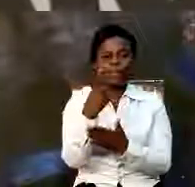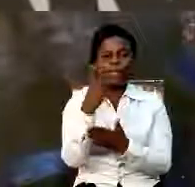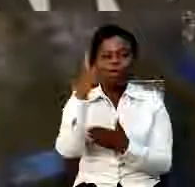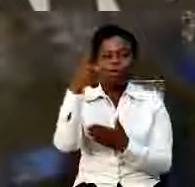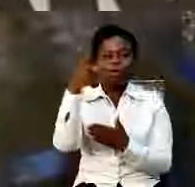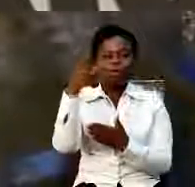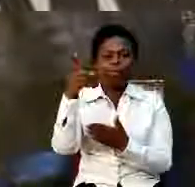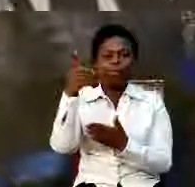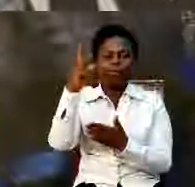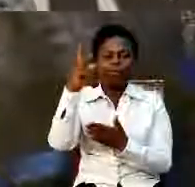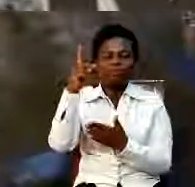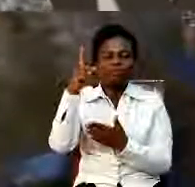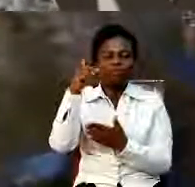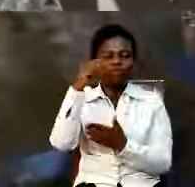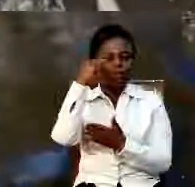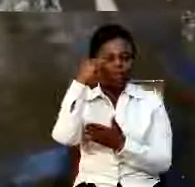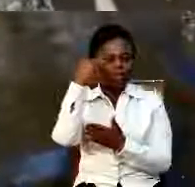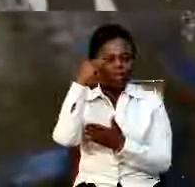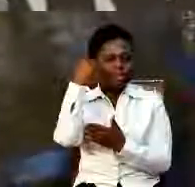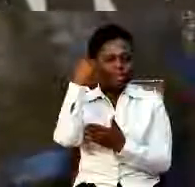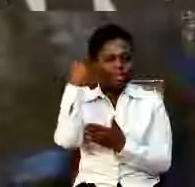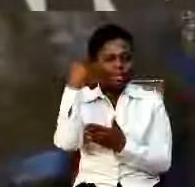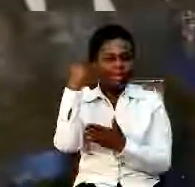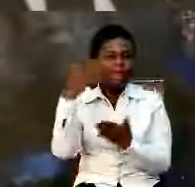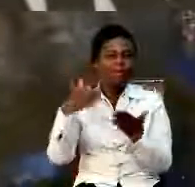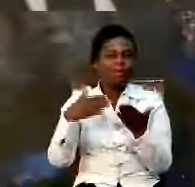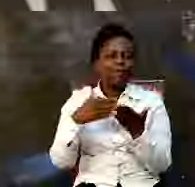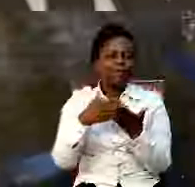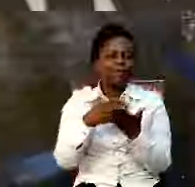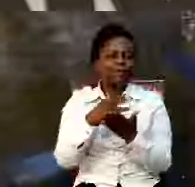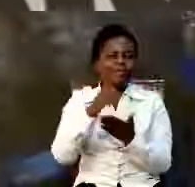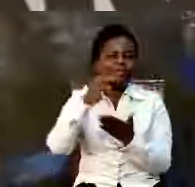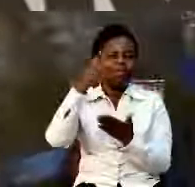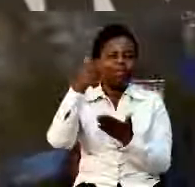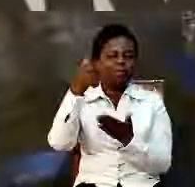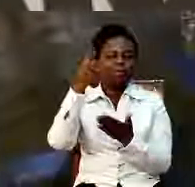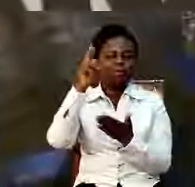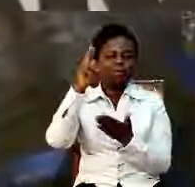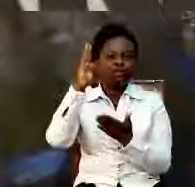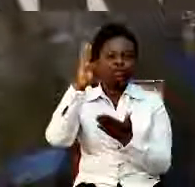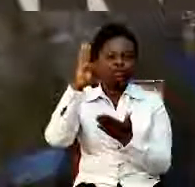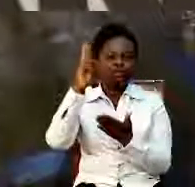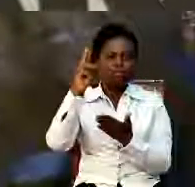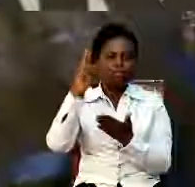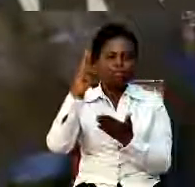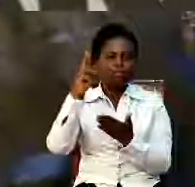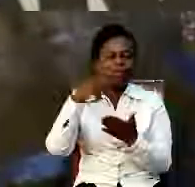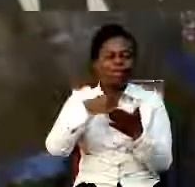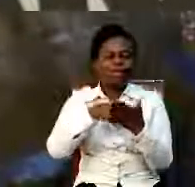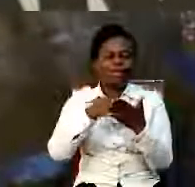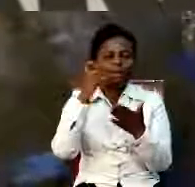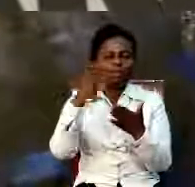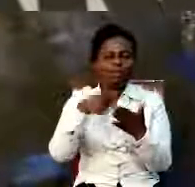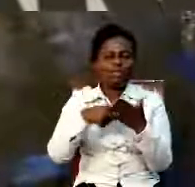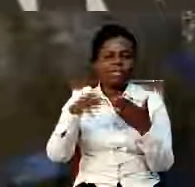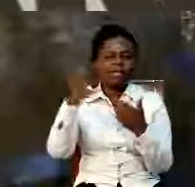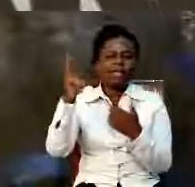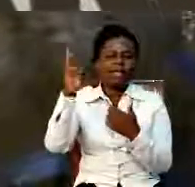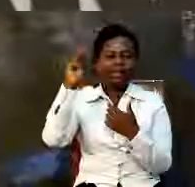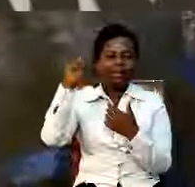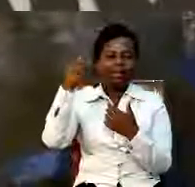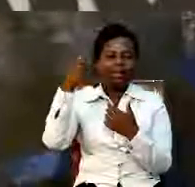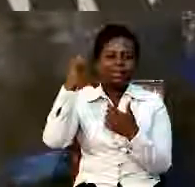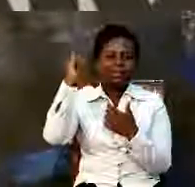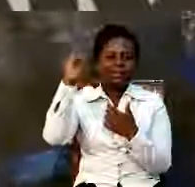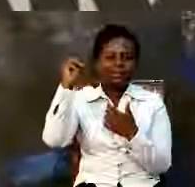kule Uchina. Wametuambia kupitia YouTube ya kwamba kuna bwana anaitwa Winnie Magita. Yeye